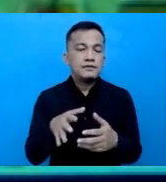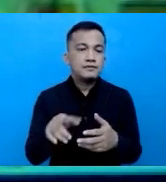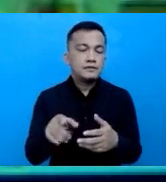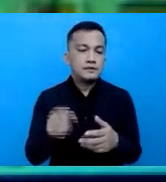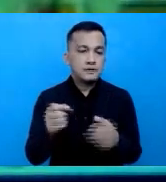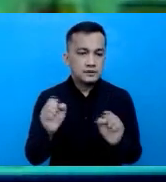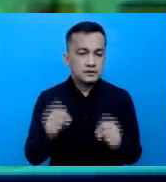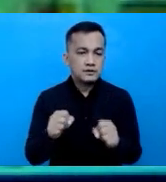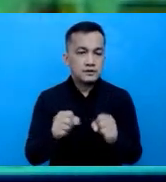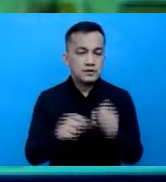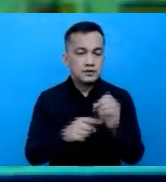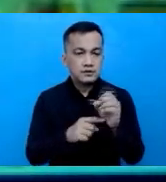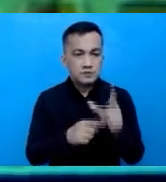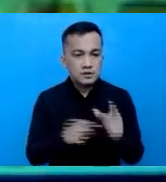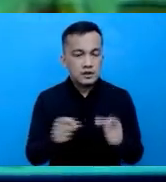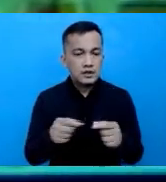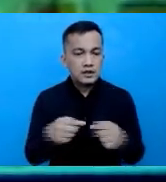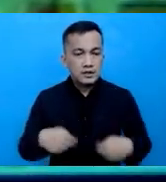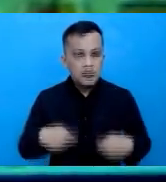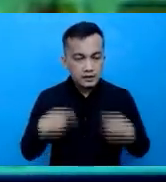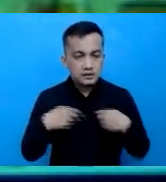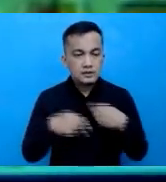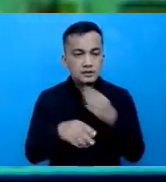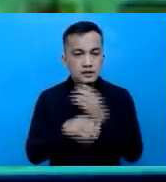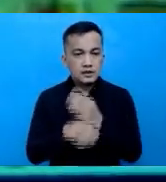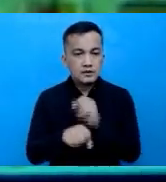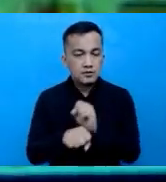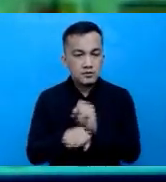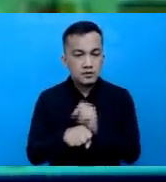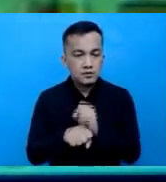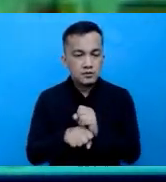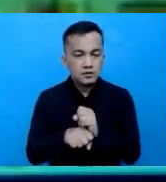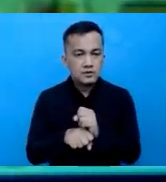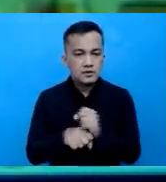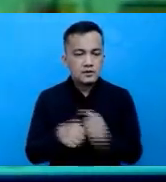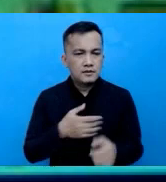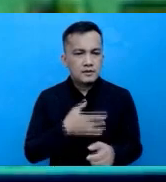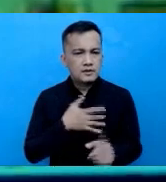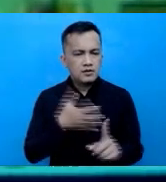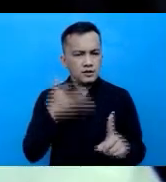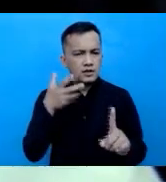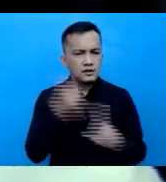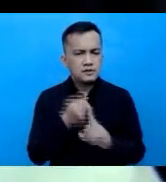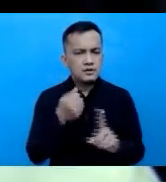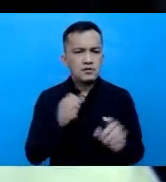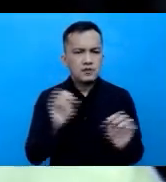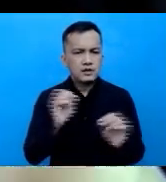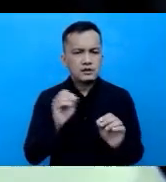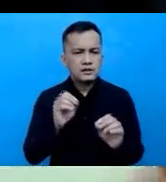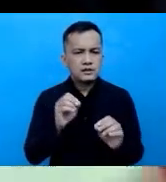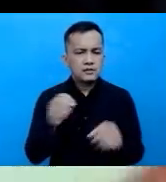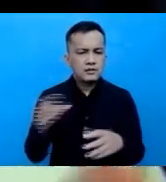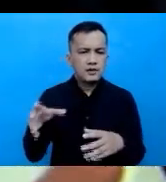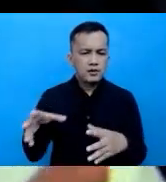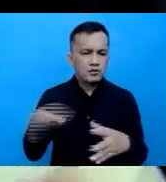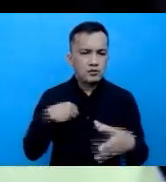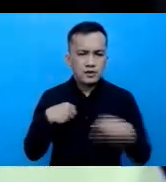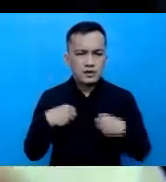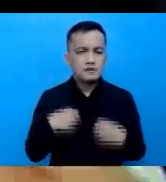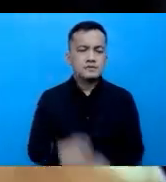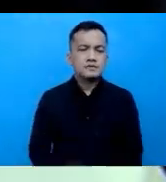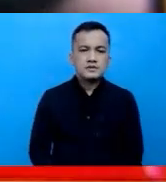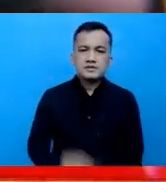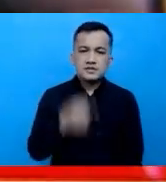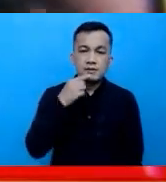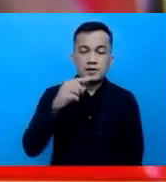individuals or healthcare workers, baka naman walang impact yung kanilang makukuha. Dito na tinabla ni Senator Franklin Drilon si